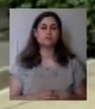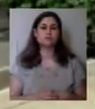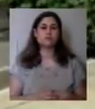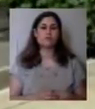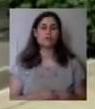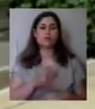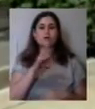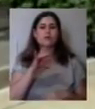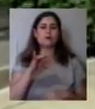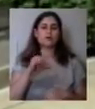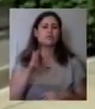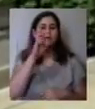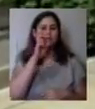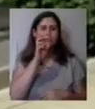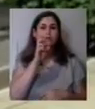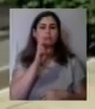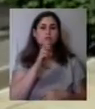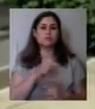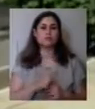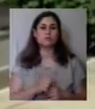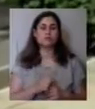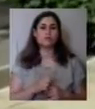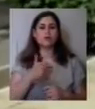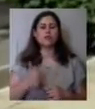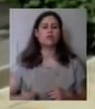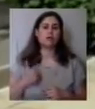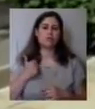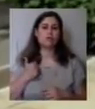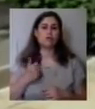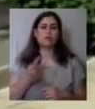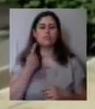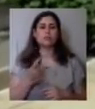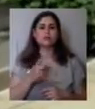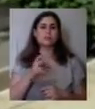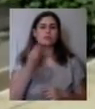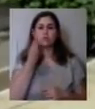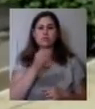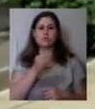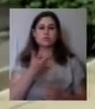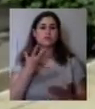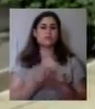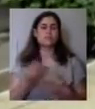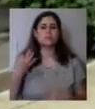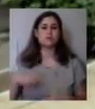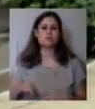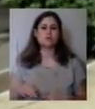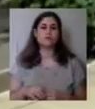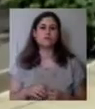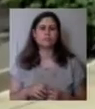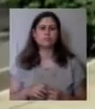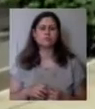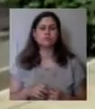Країна, держава, героя одного з найкращих своїх синів.